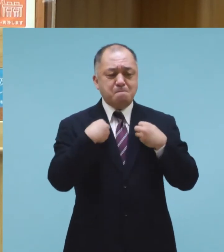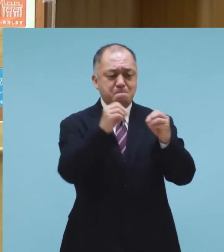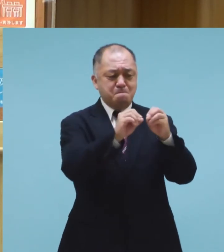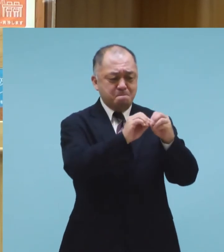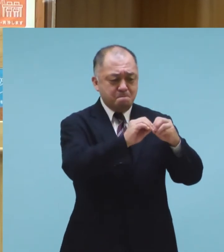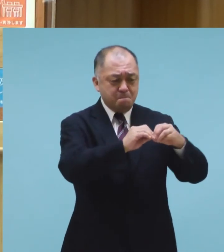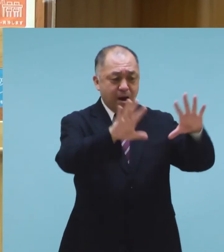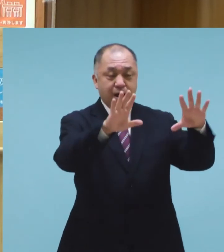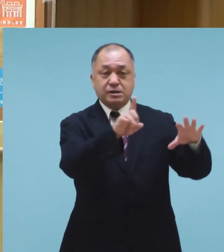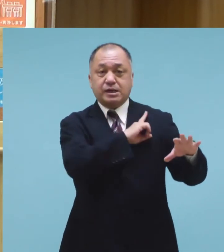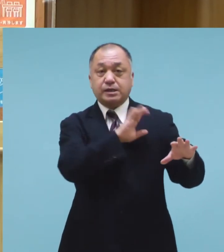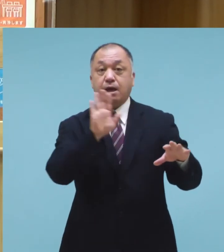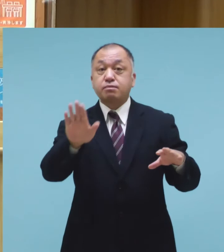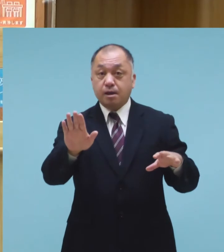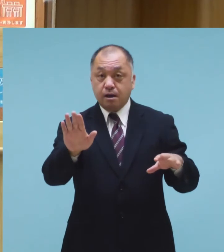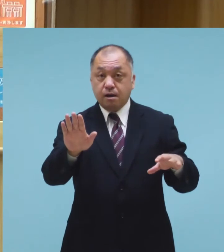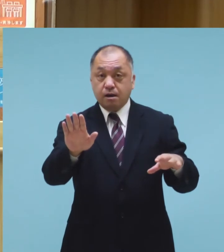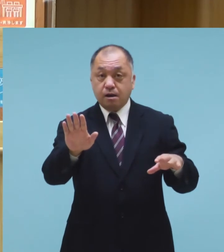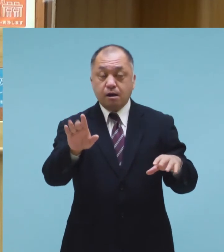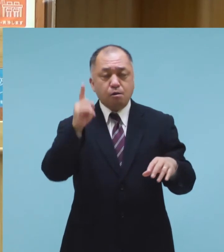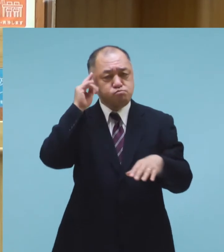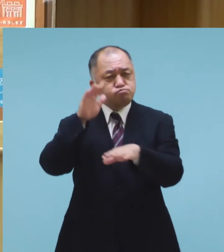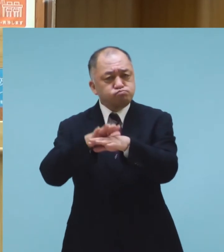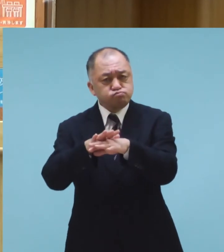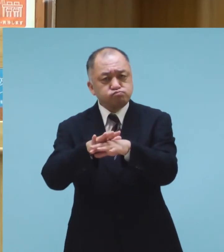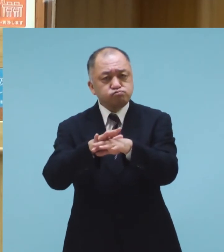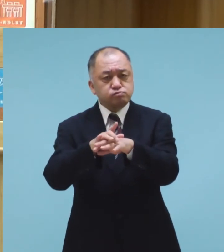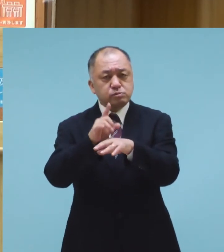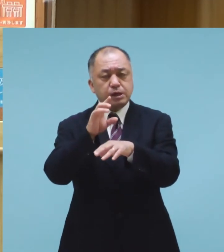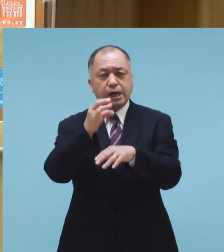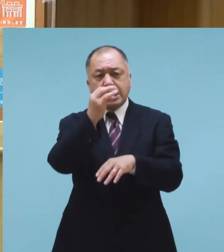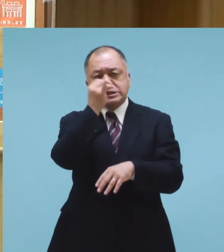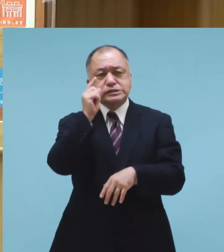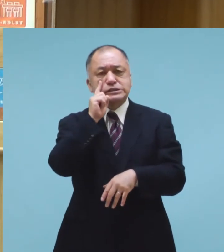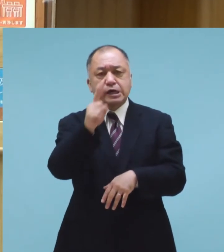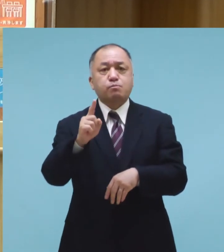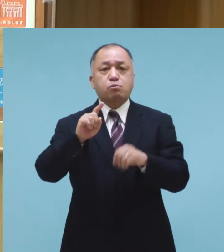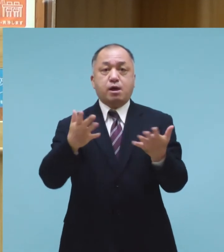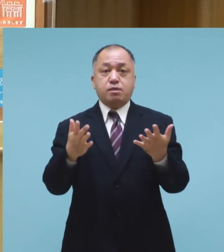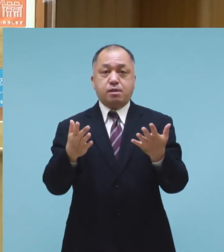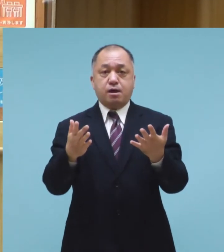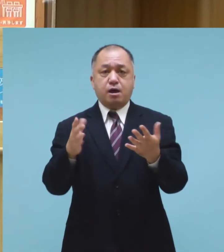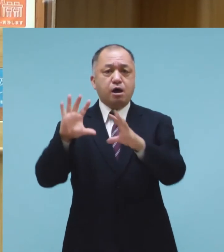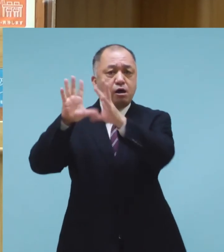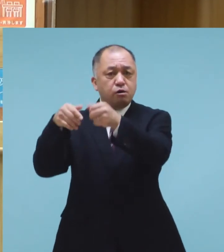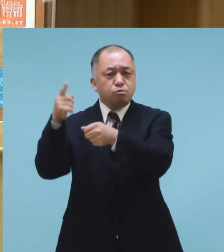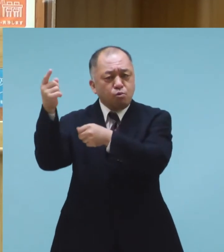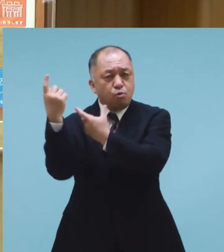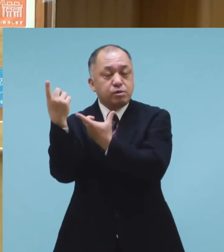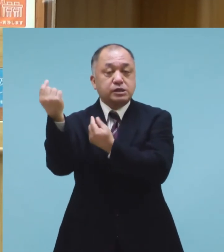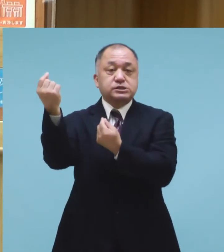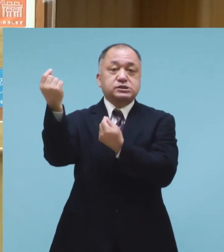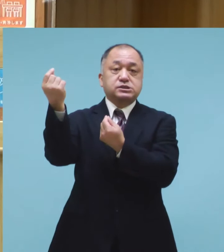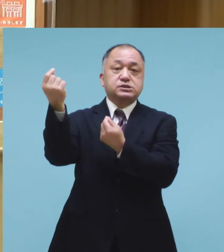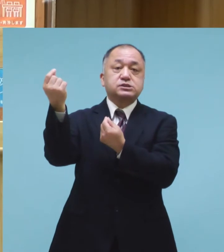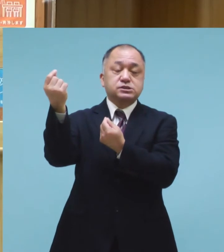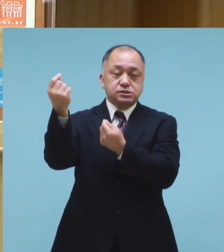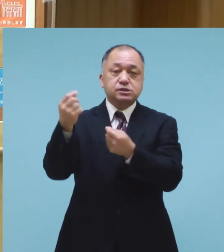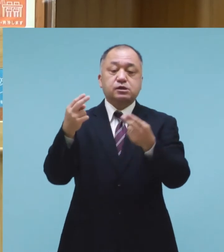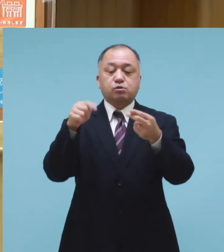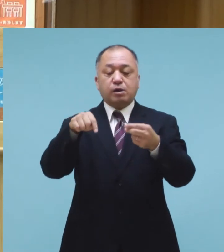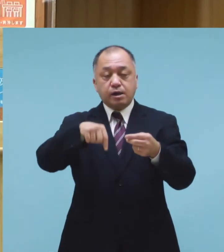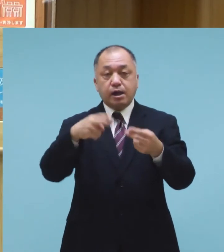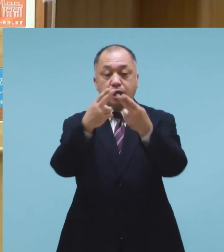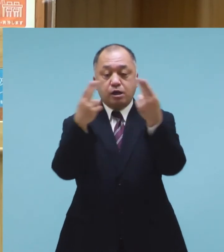な知見ノウハウがない中で、これは国内だけじゃなくて世界的にもそういう状況だったんです。まあ、そういう中でとにかく道民の皆様の命健康を